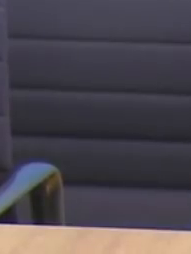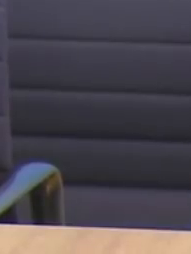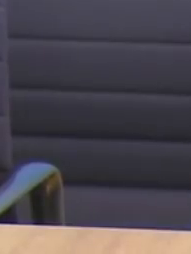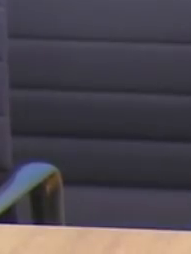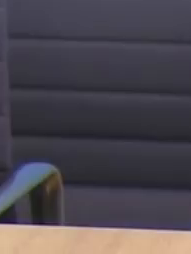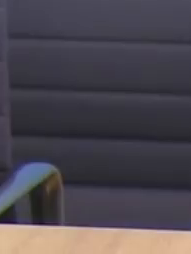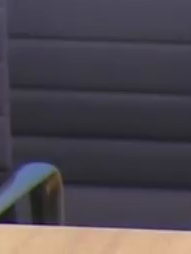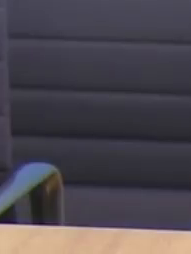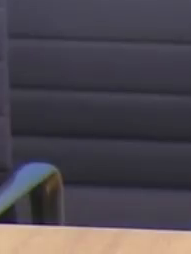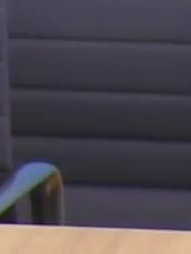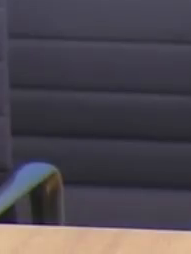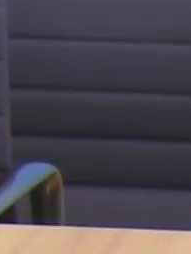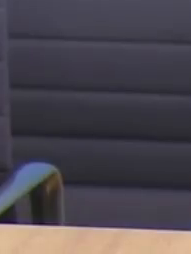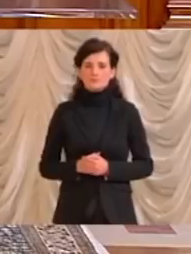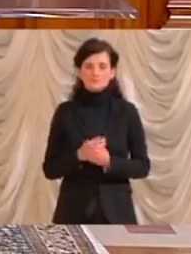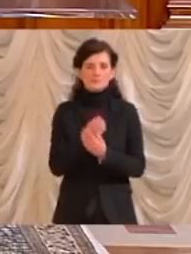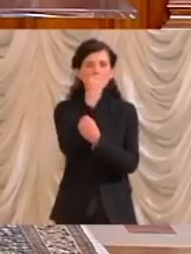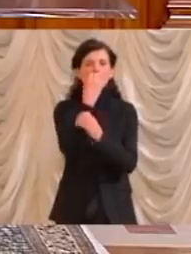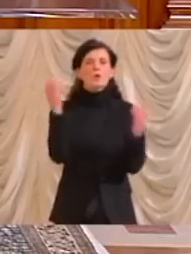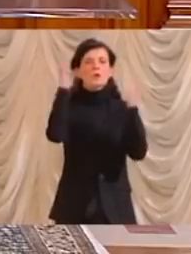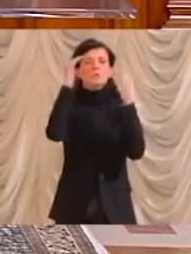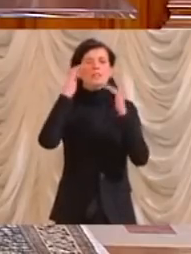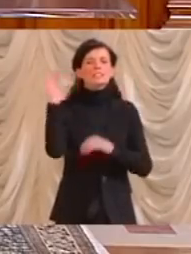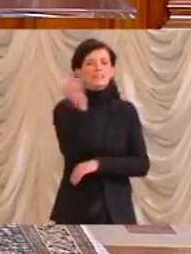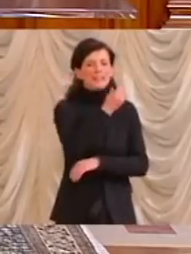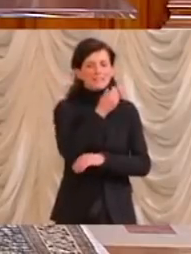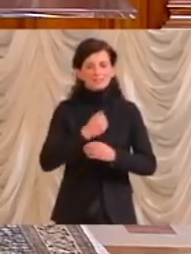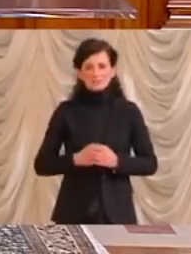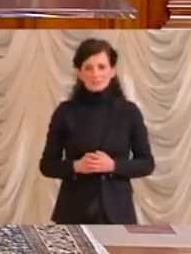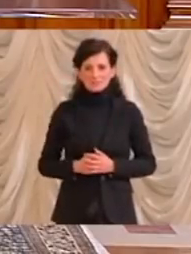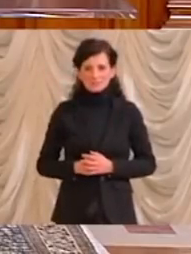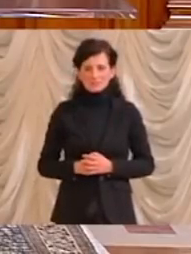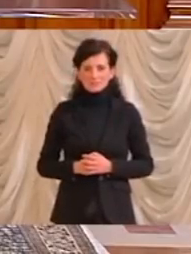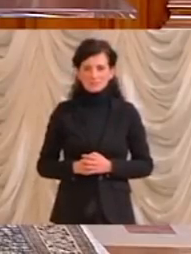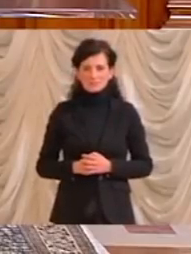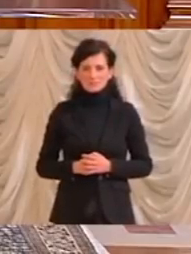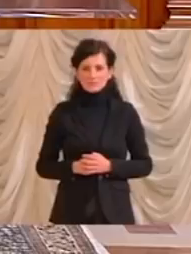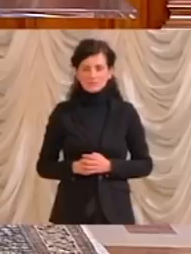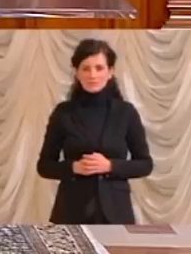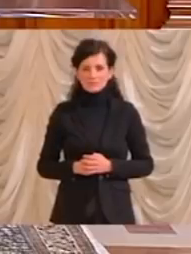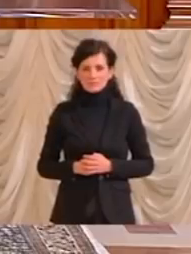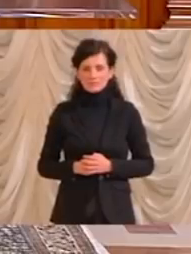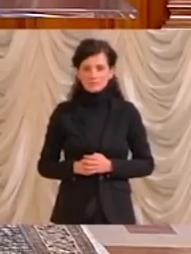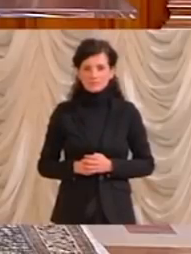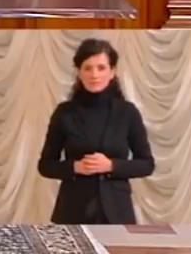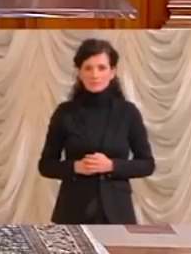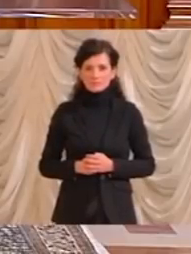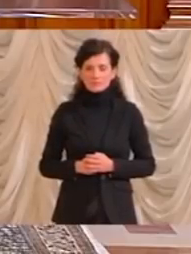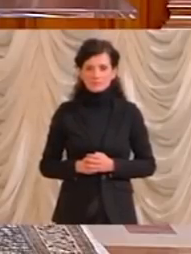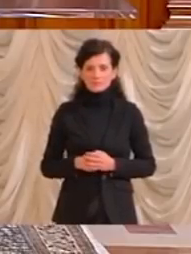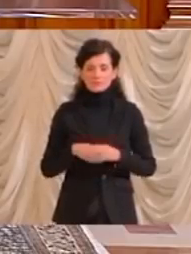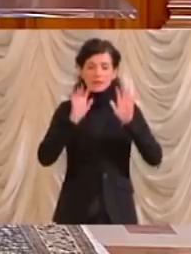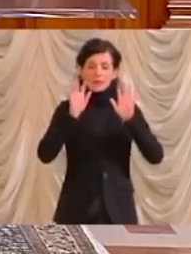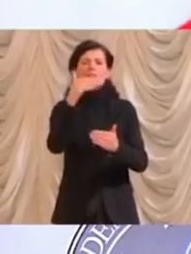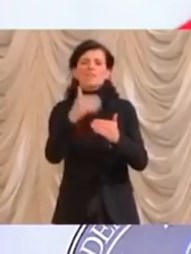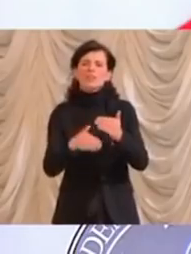zu haben, meint der deutsche Finanzminister. Der italienische Ministerpräsident Giuseppe Conte stimmt dem nicht zu. Er